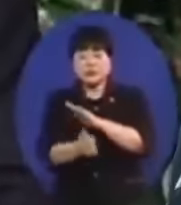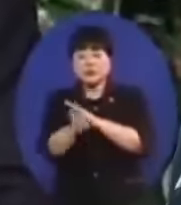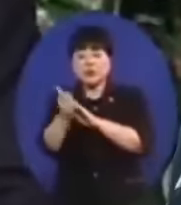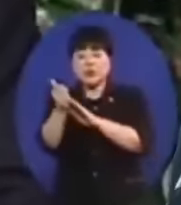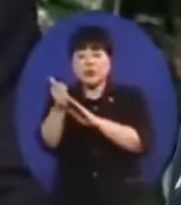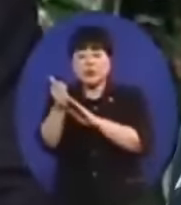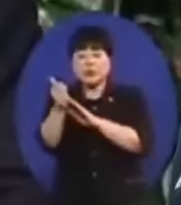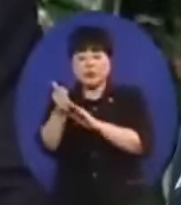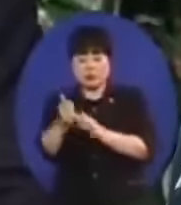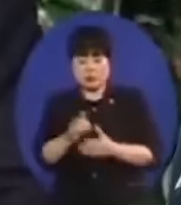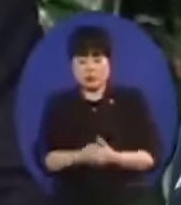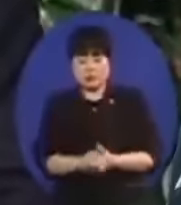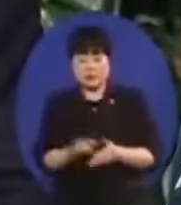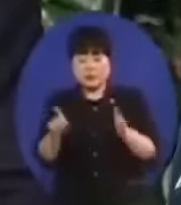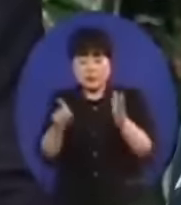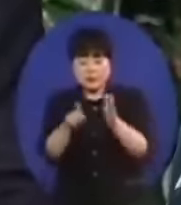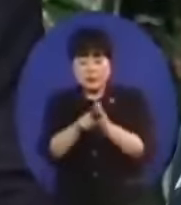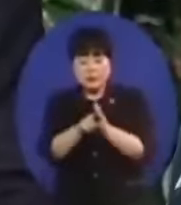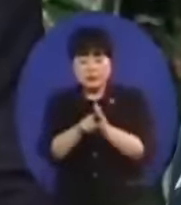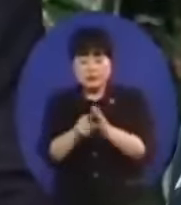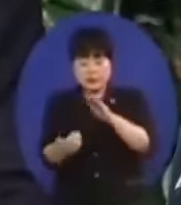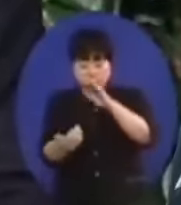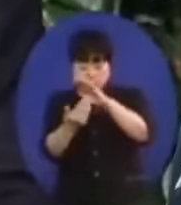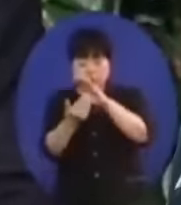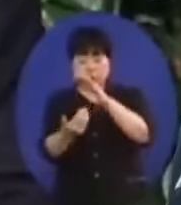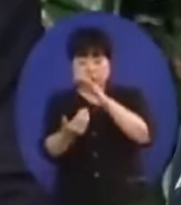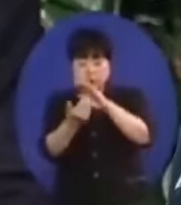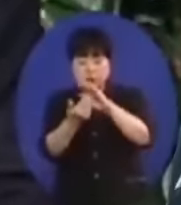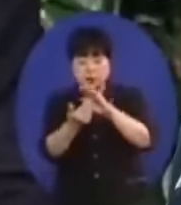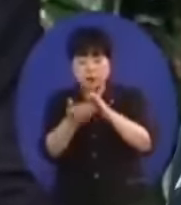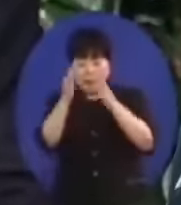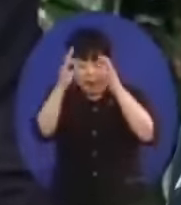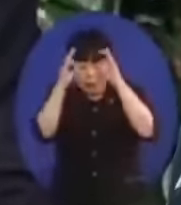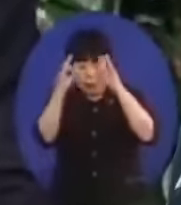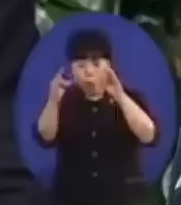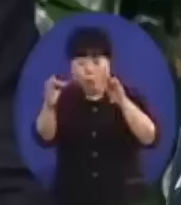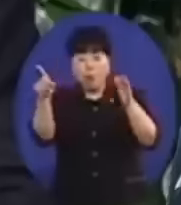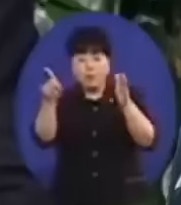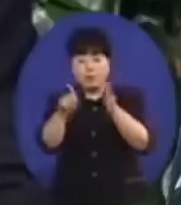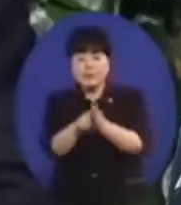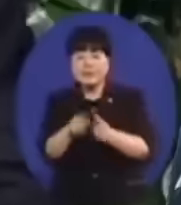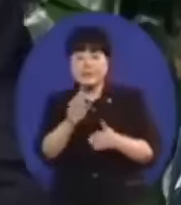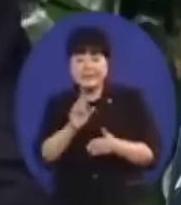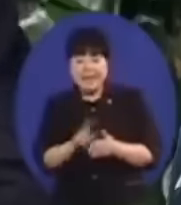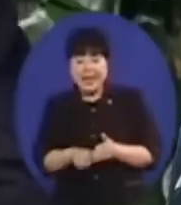마음으로 소원하고 없는 것을 있는 것까지 바라보고 믿으면